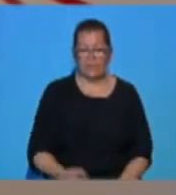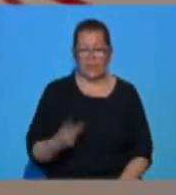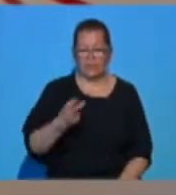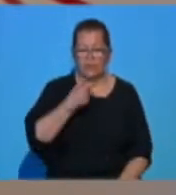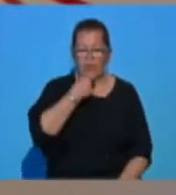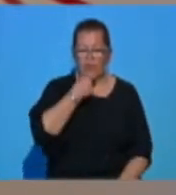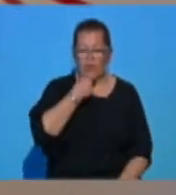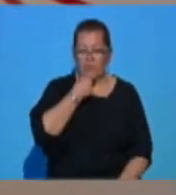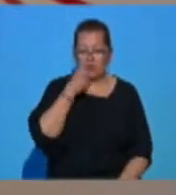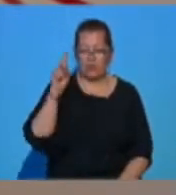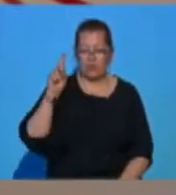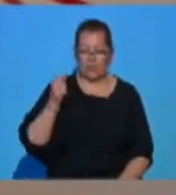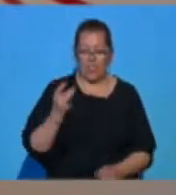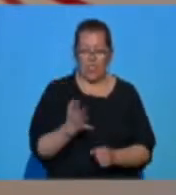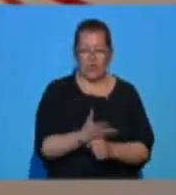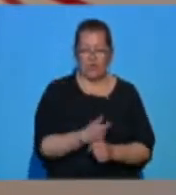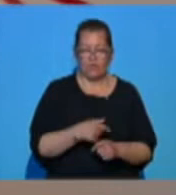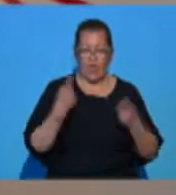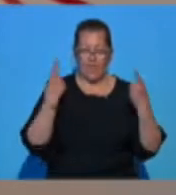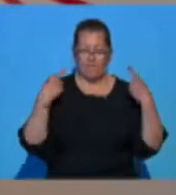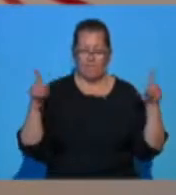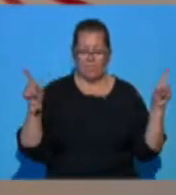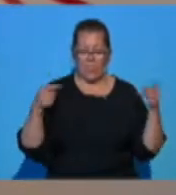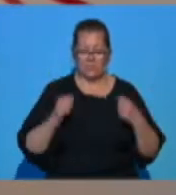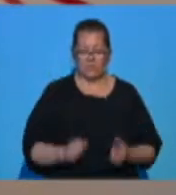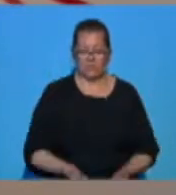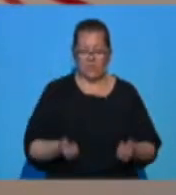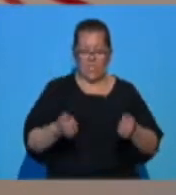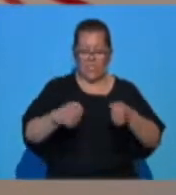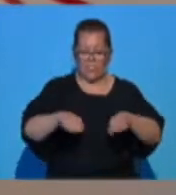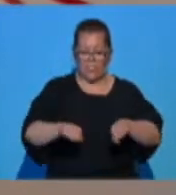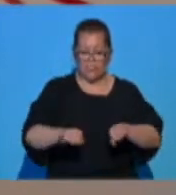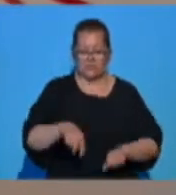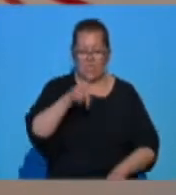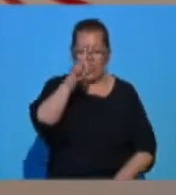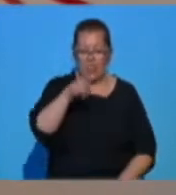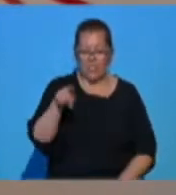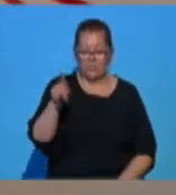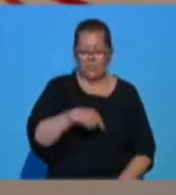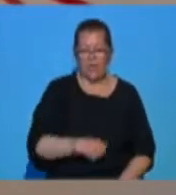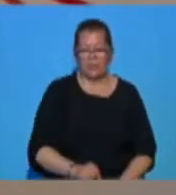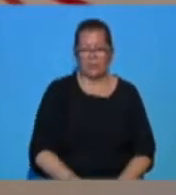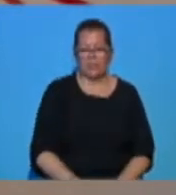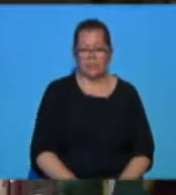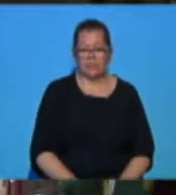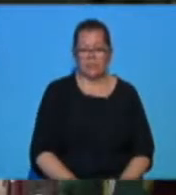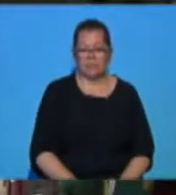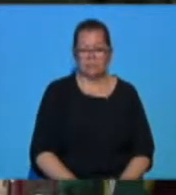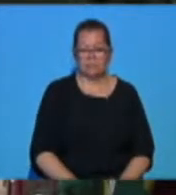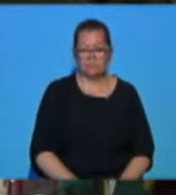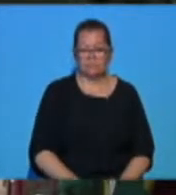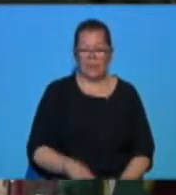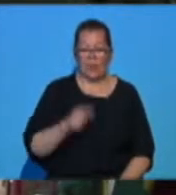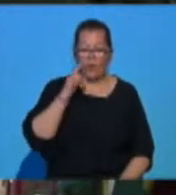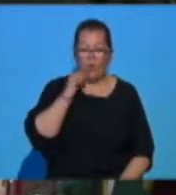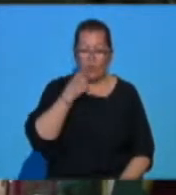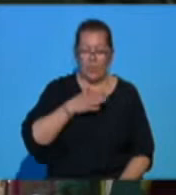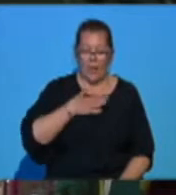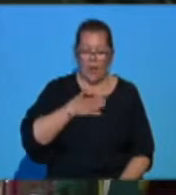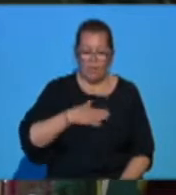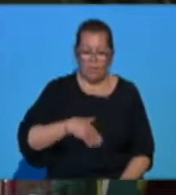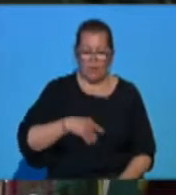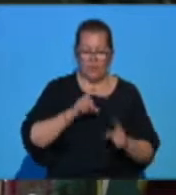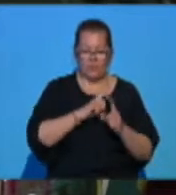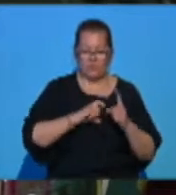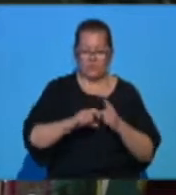2 ani în spate de pandemie, când manifestările de genul ăsta au fost în mare parte suspendate. Lumea are o foame fantastică de cultură.